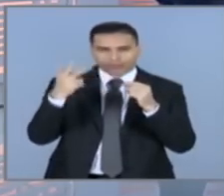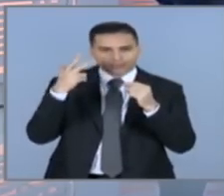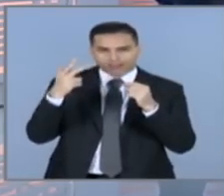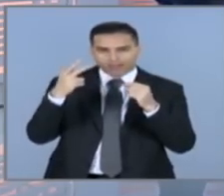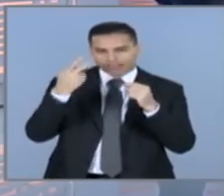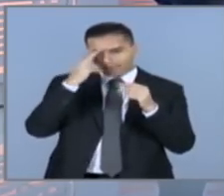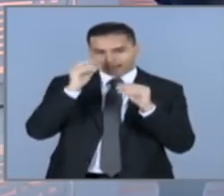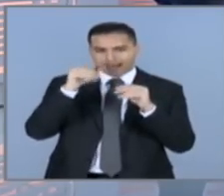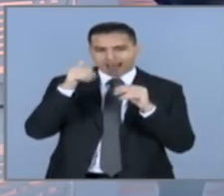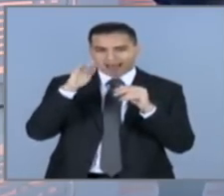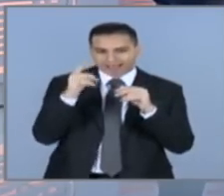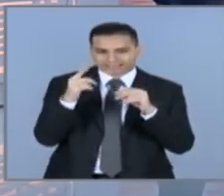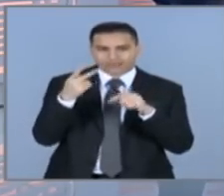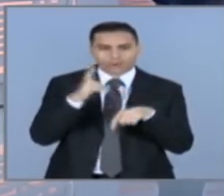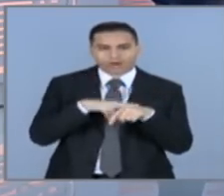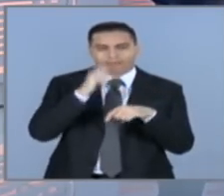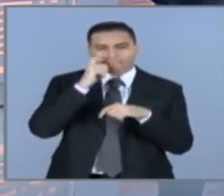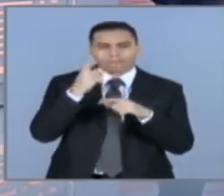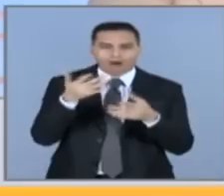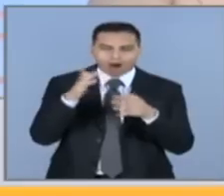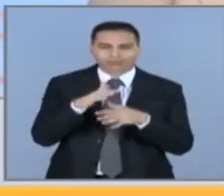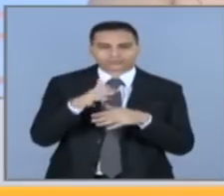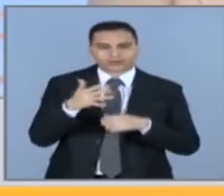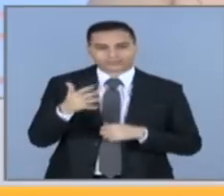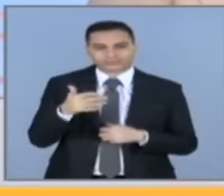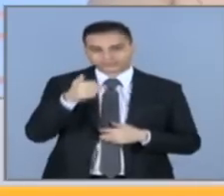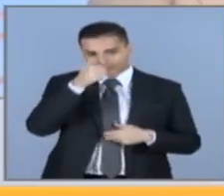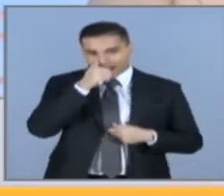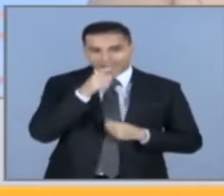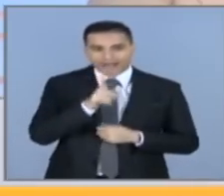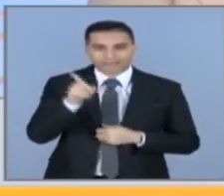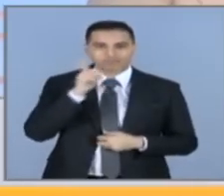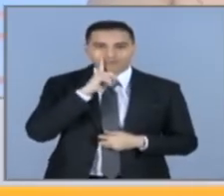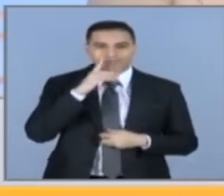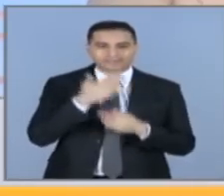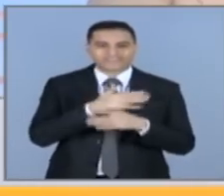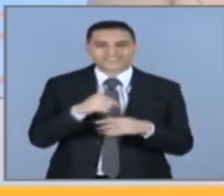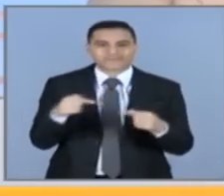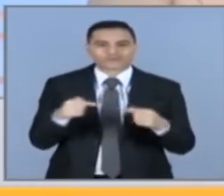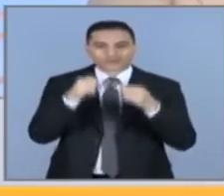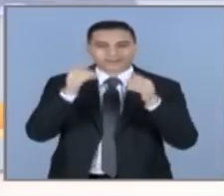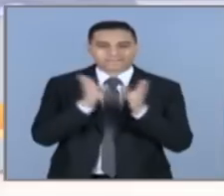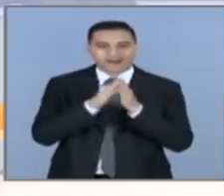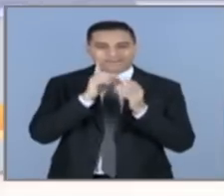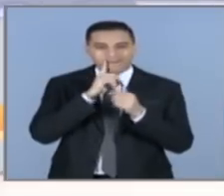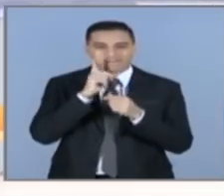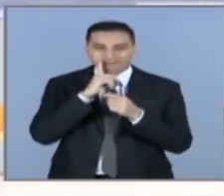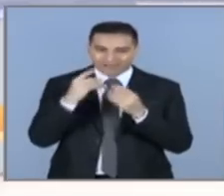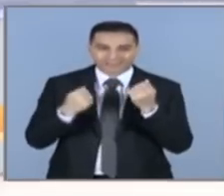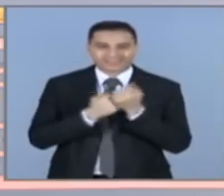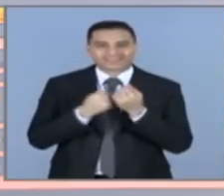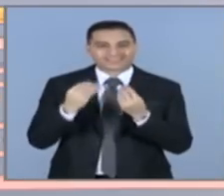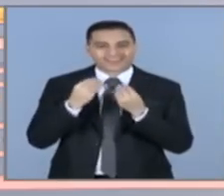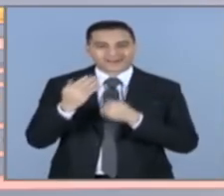آسر؟ آسر وبابا. زعلان أنت من مامتك؟ أنا في مشكلة مع ماما. لا والله، ما كانت بتدربني.